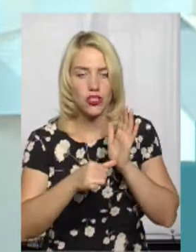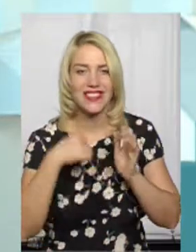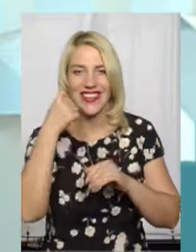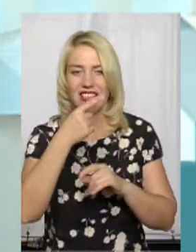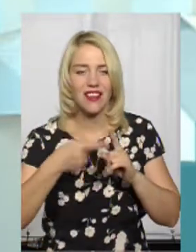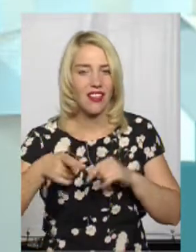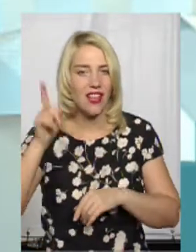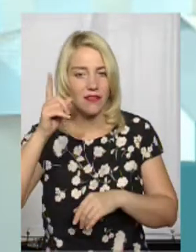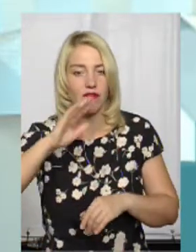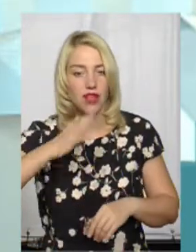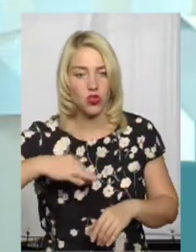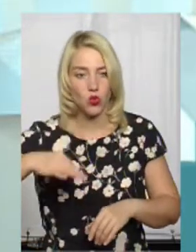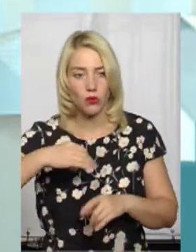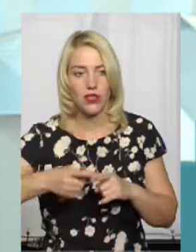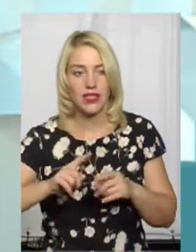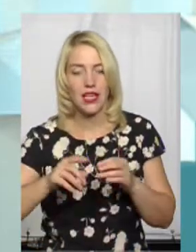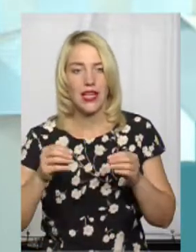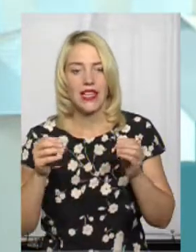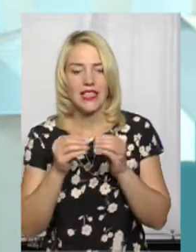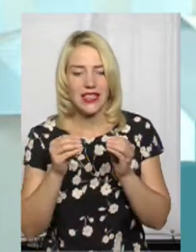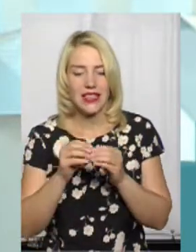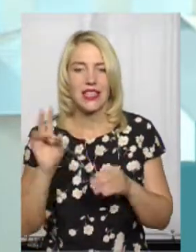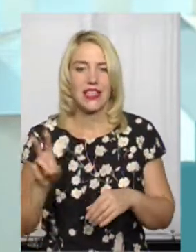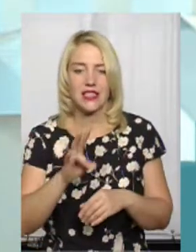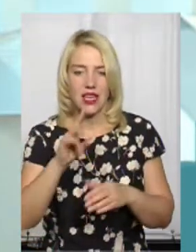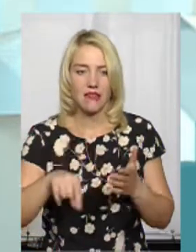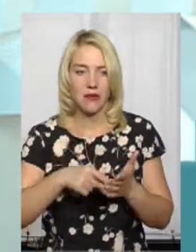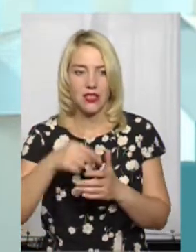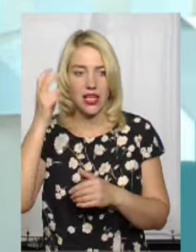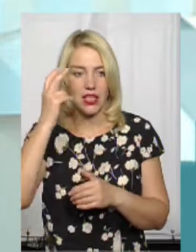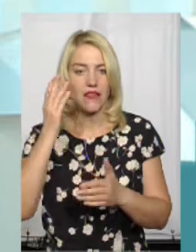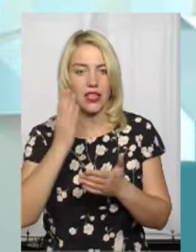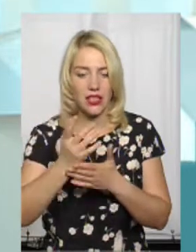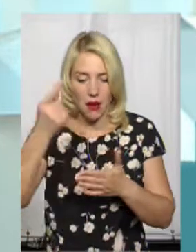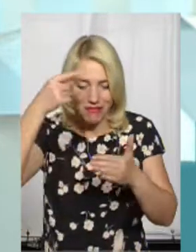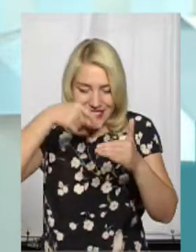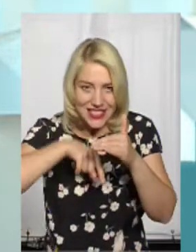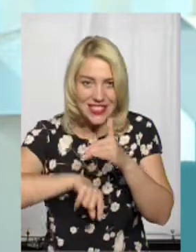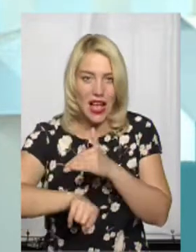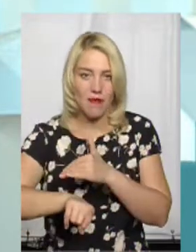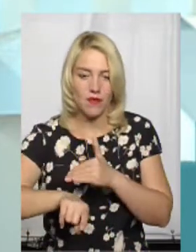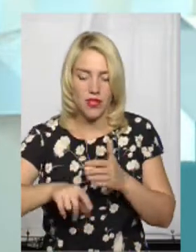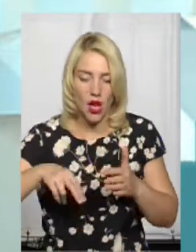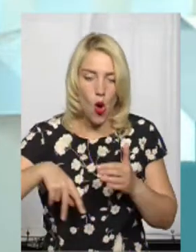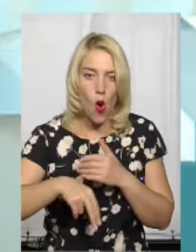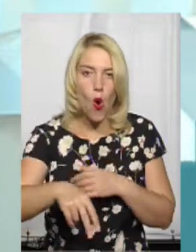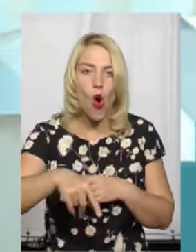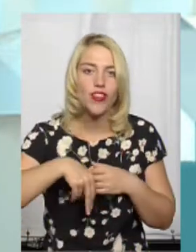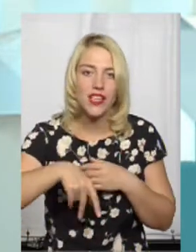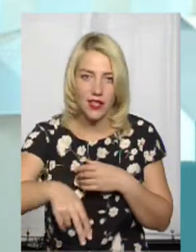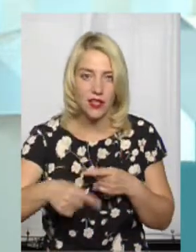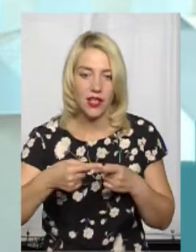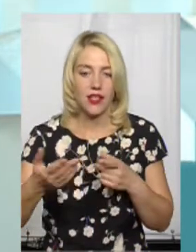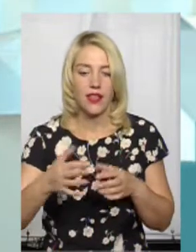нашій області, воно належало тоді Десятинній церкві міста Києва, є чимало підземних комунікацій. Це підземних ходів, які